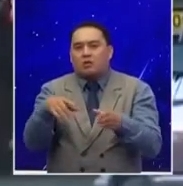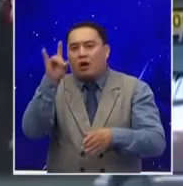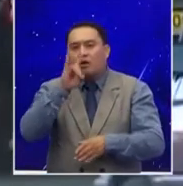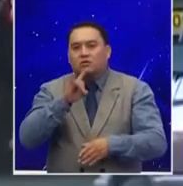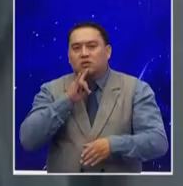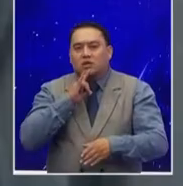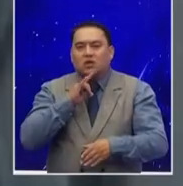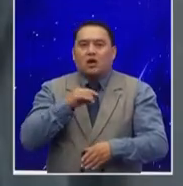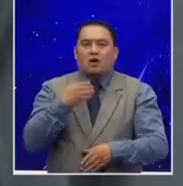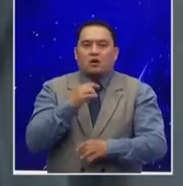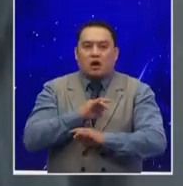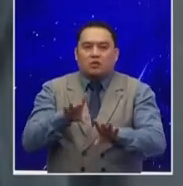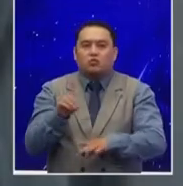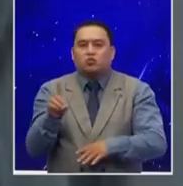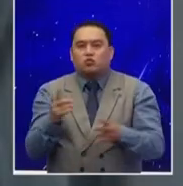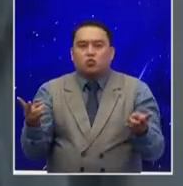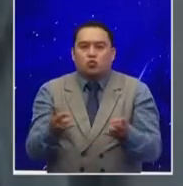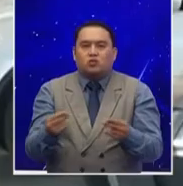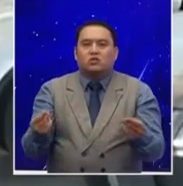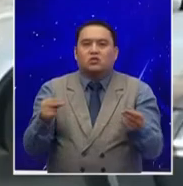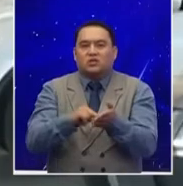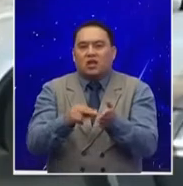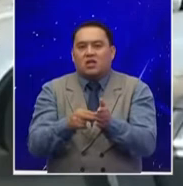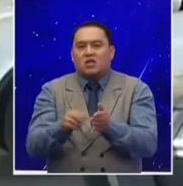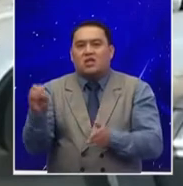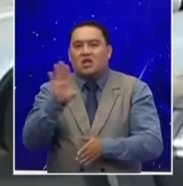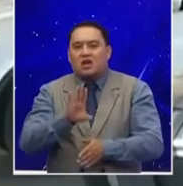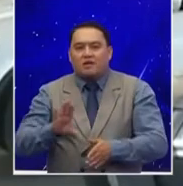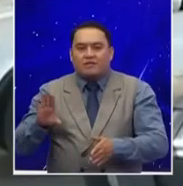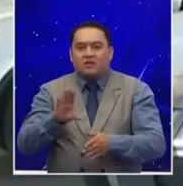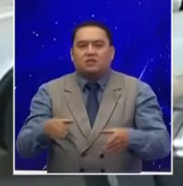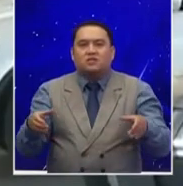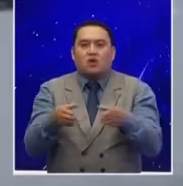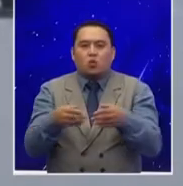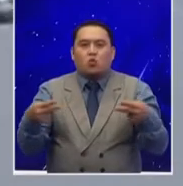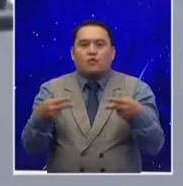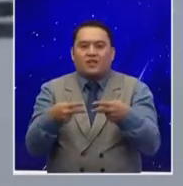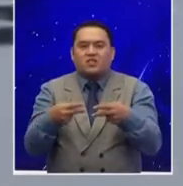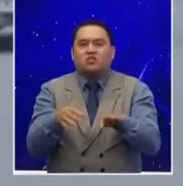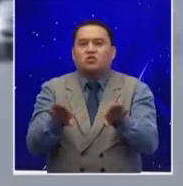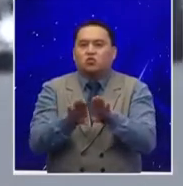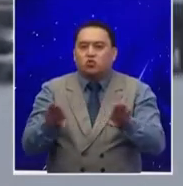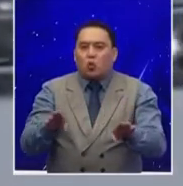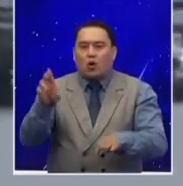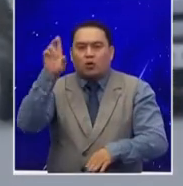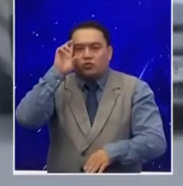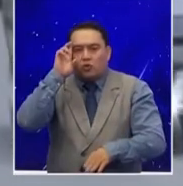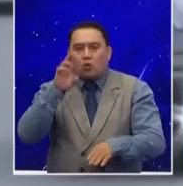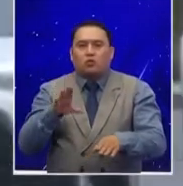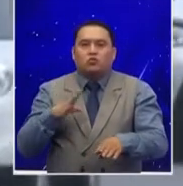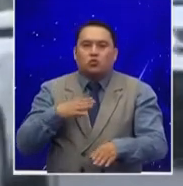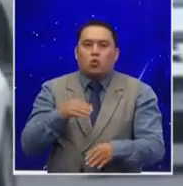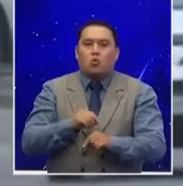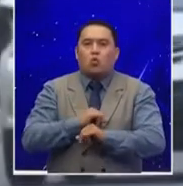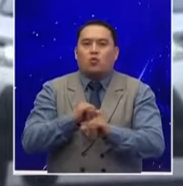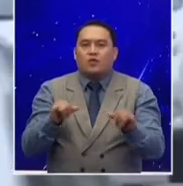Казахстана Рашида Жаксылыкова, нужно выровнять цену на топливо со странами ЕАЭС. Увеличение розничной цены на ГСМ будет происходить за счет